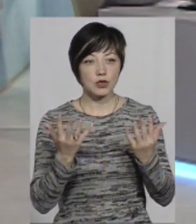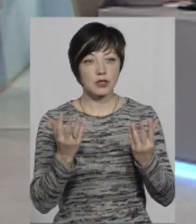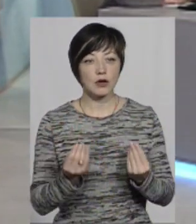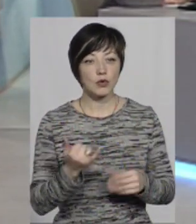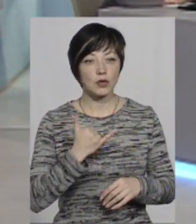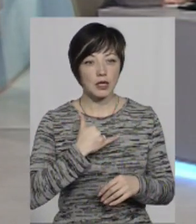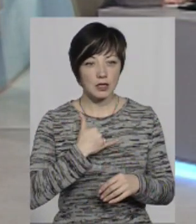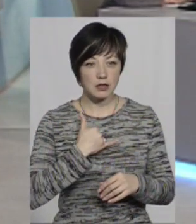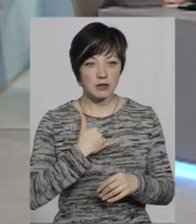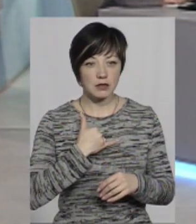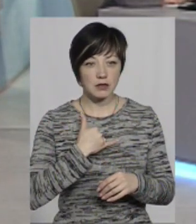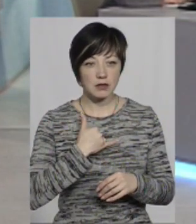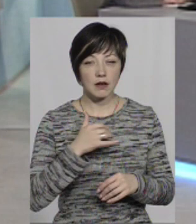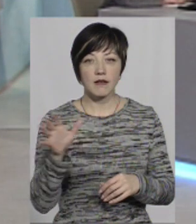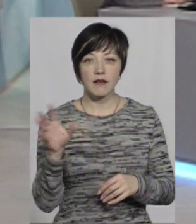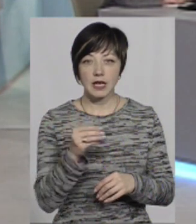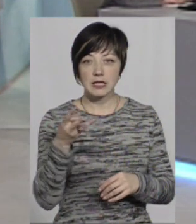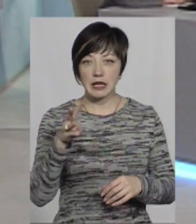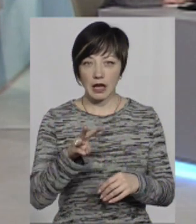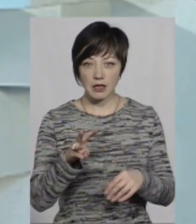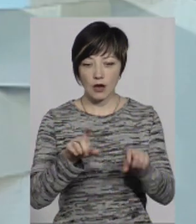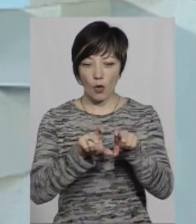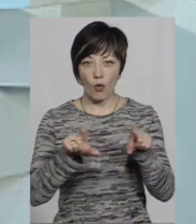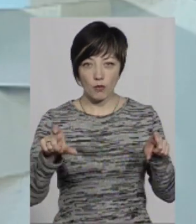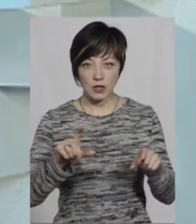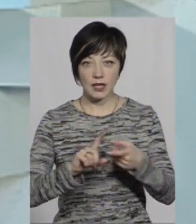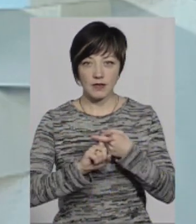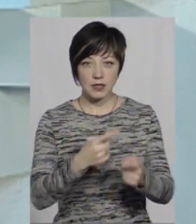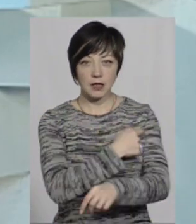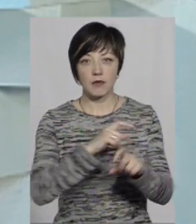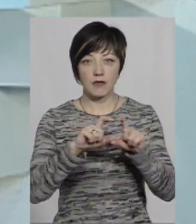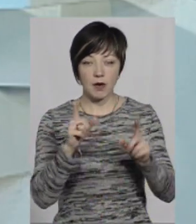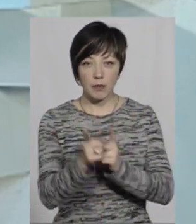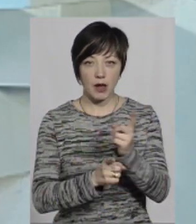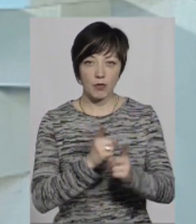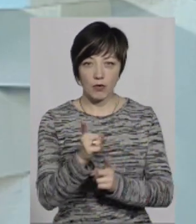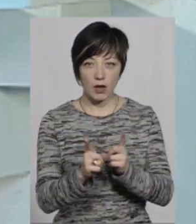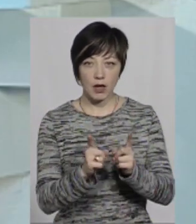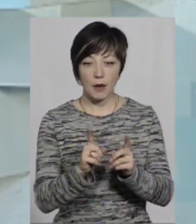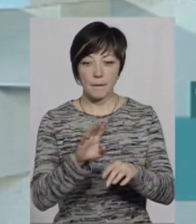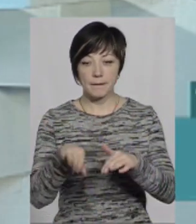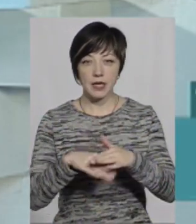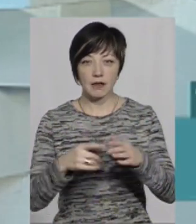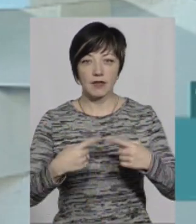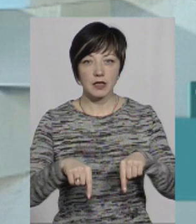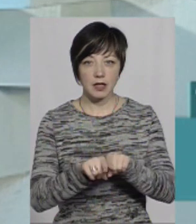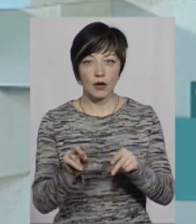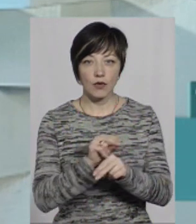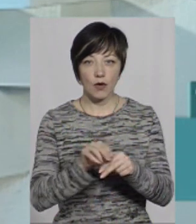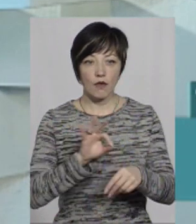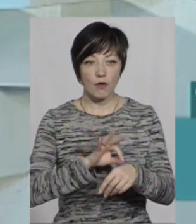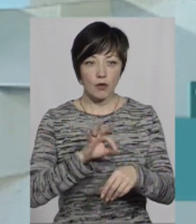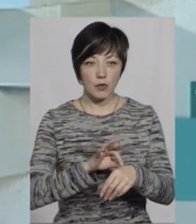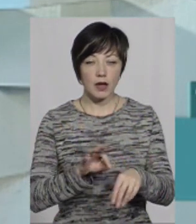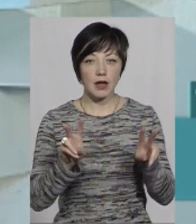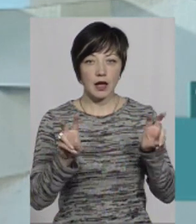день у нас весь третій корпус нашої інфекційної лікарні перепрофільований під відділення для лікування хворих